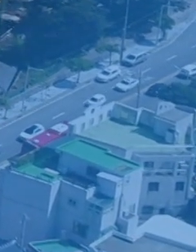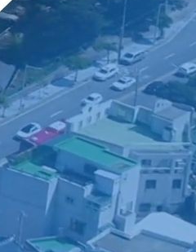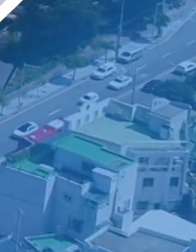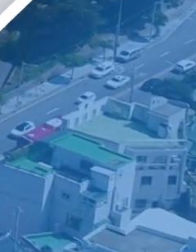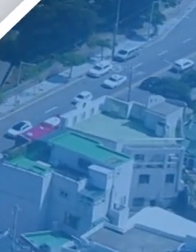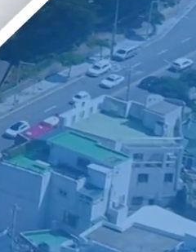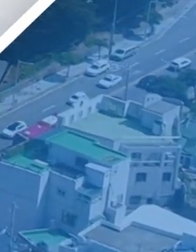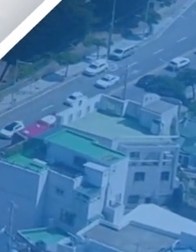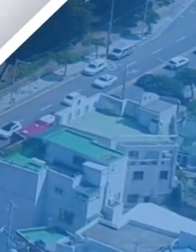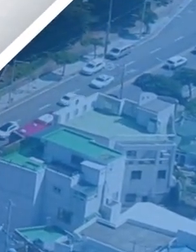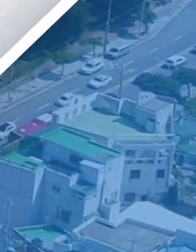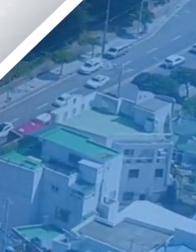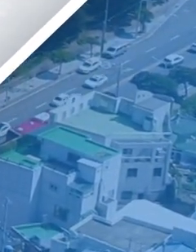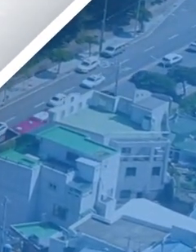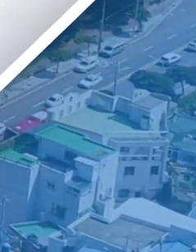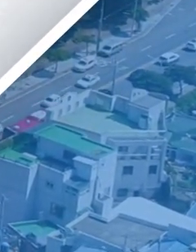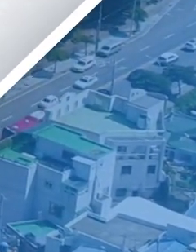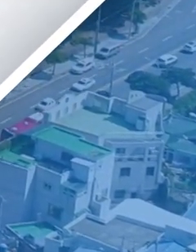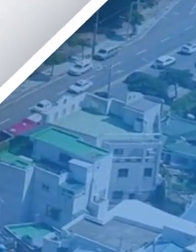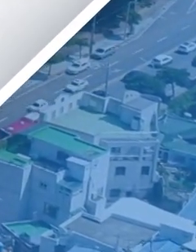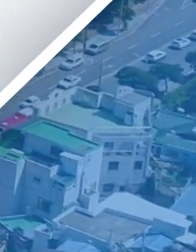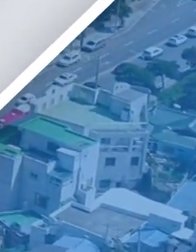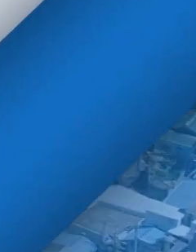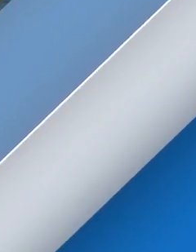오오오 으